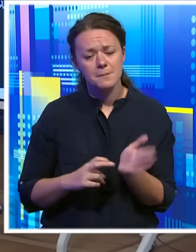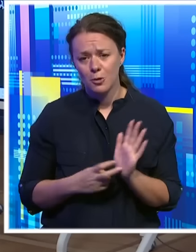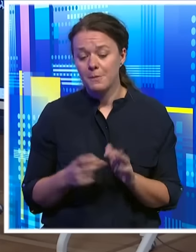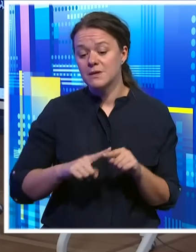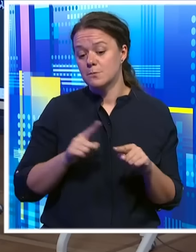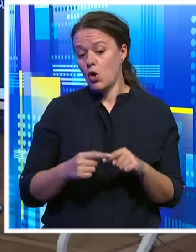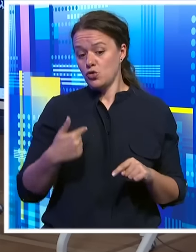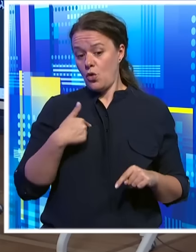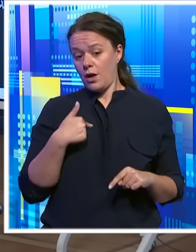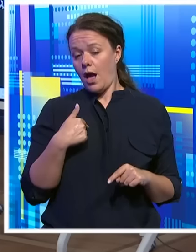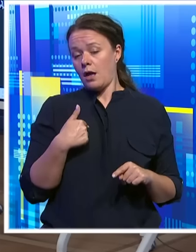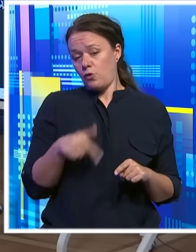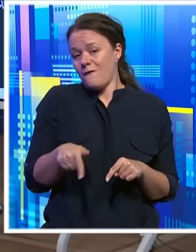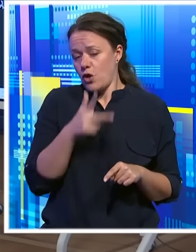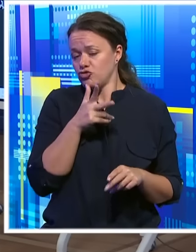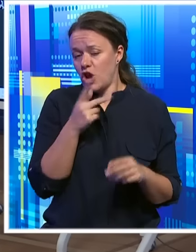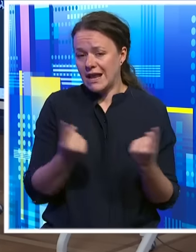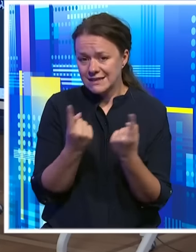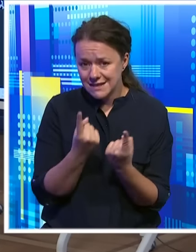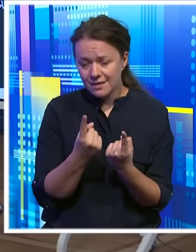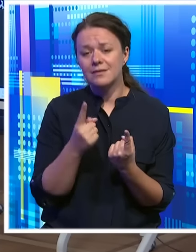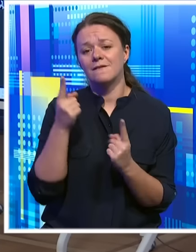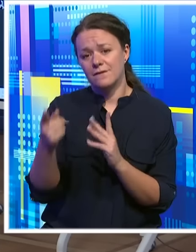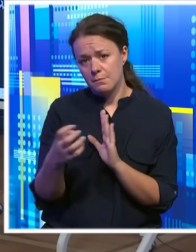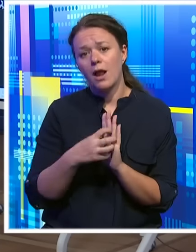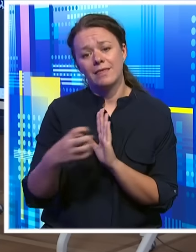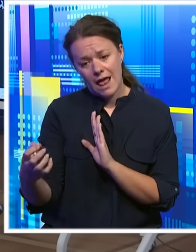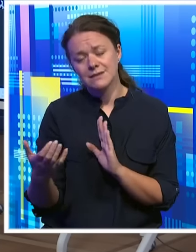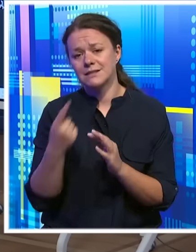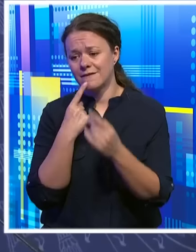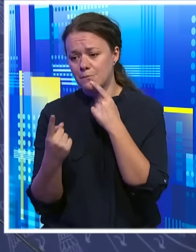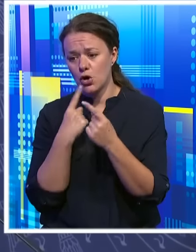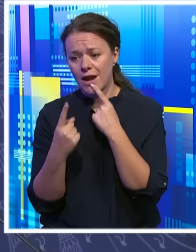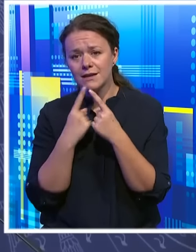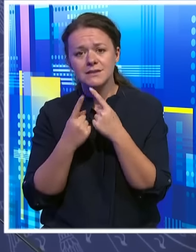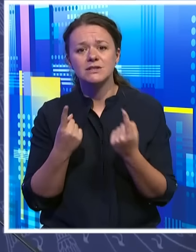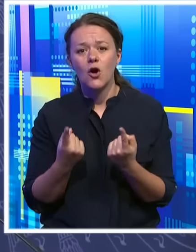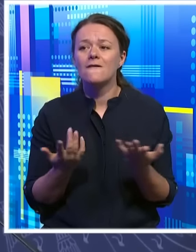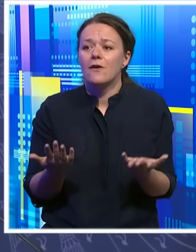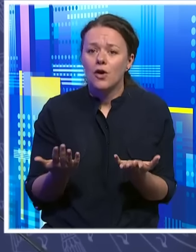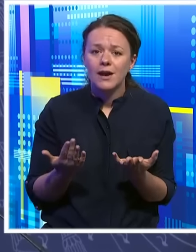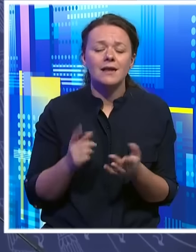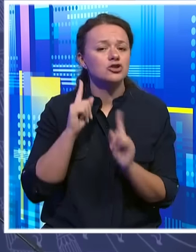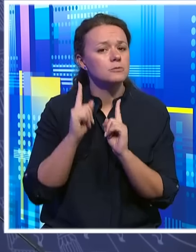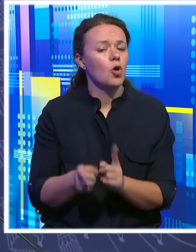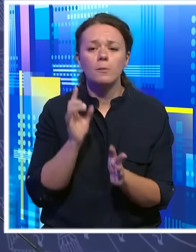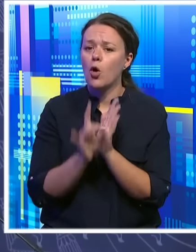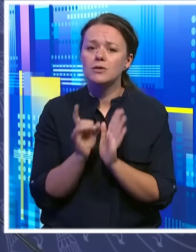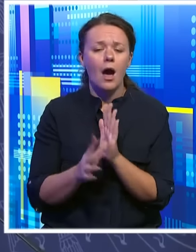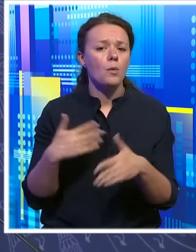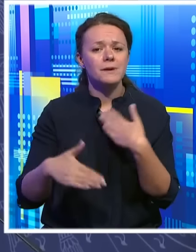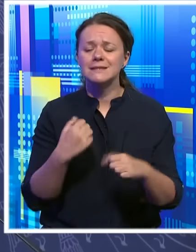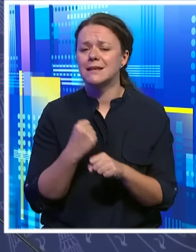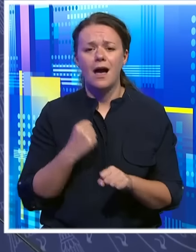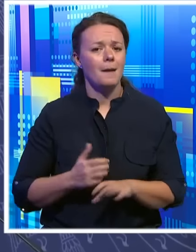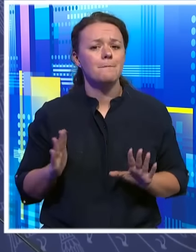inicijativa, nastavit ćemo razgovore, dodatni problem i prilika za sve protivnike. Moramo da ubrzamo, da vidimo, da nalazimo